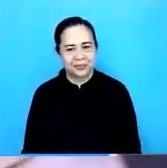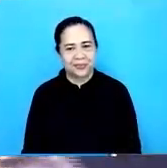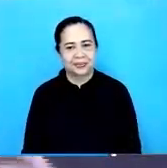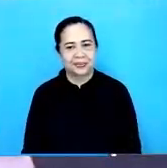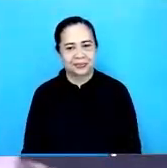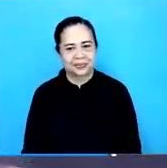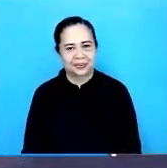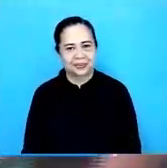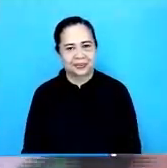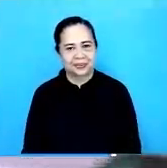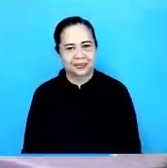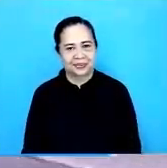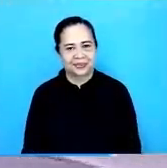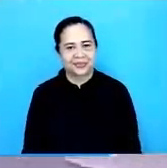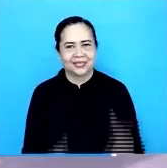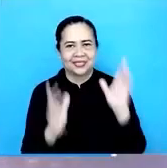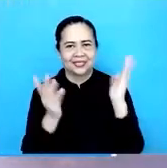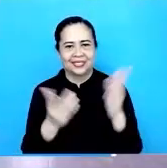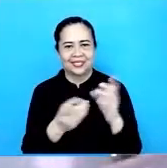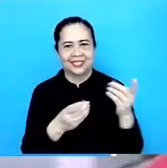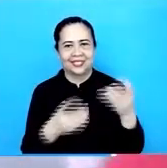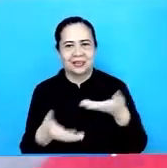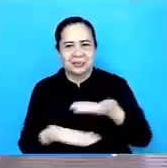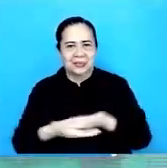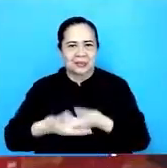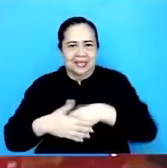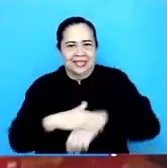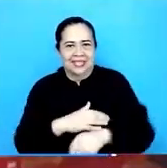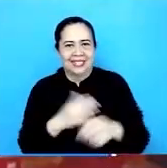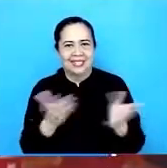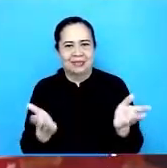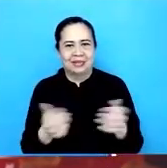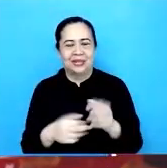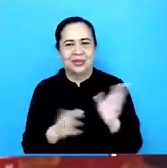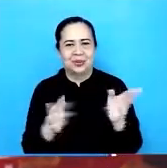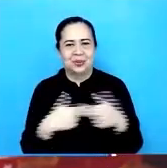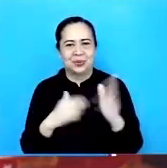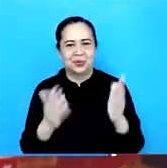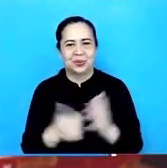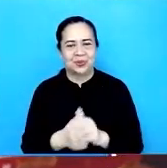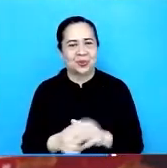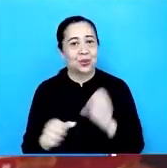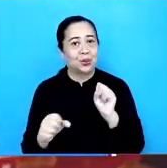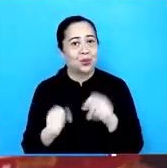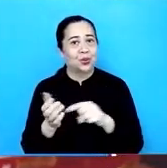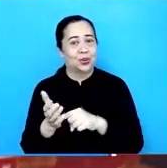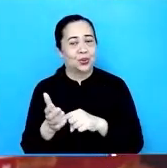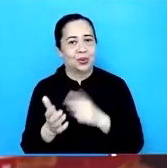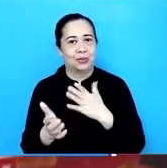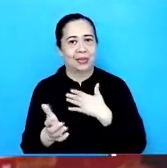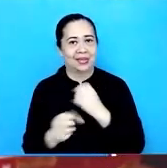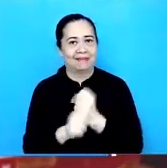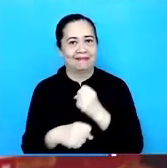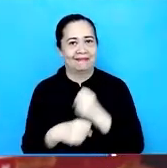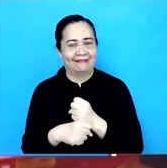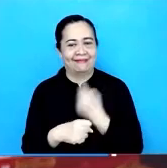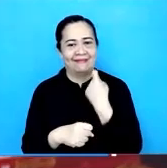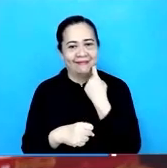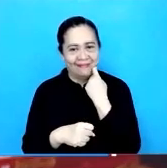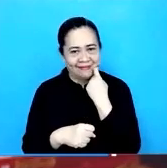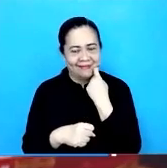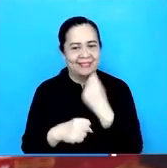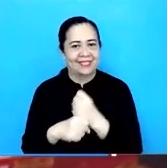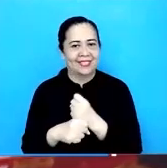Ayan! Para tayo na sa delivery room. Tikman natin! Proud daddies! Okay, so ito yung handmade hopya na ginawa natin sa